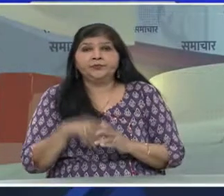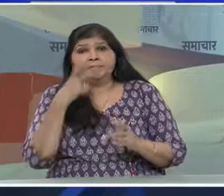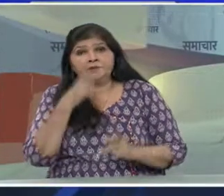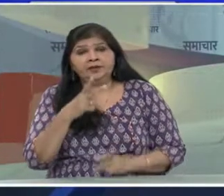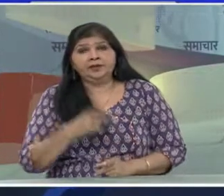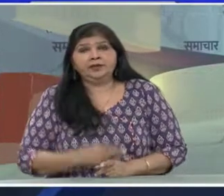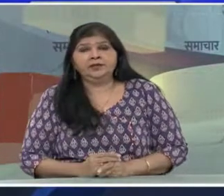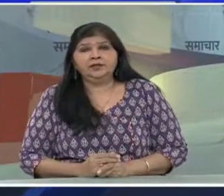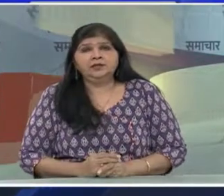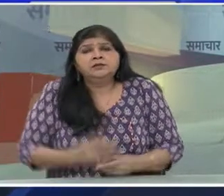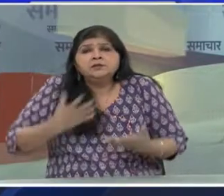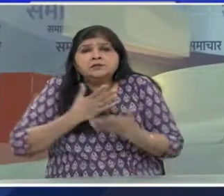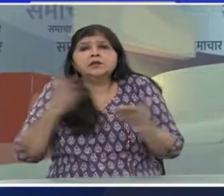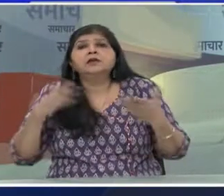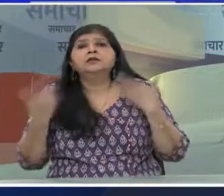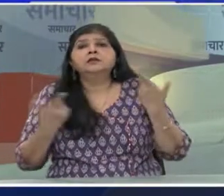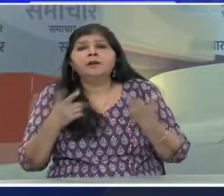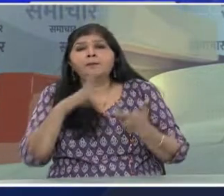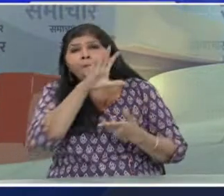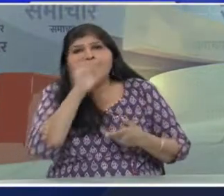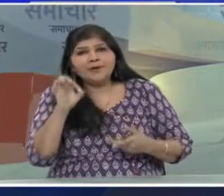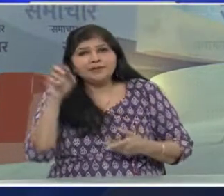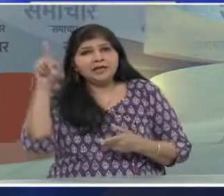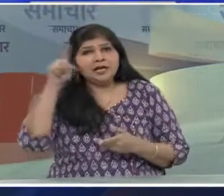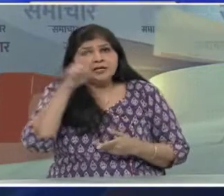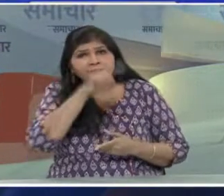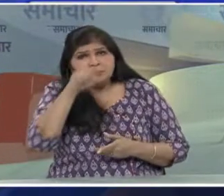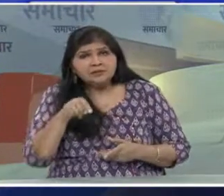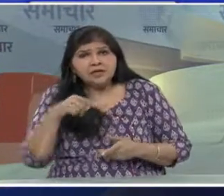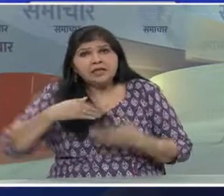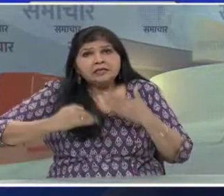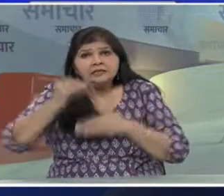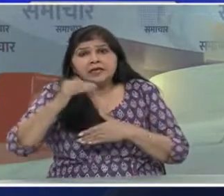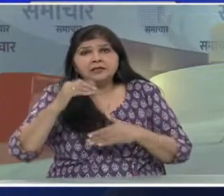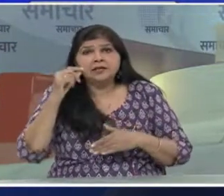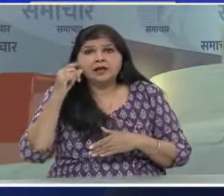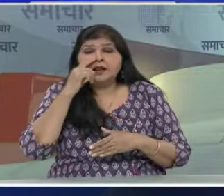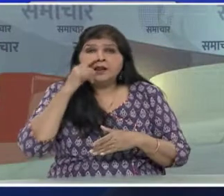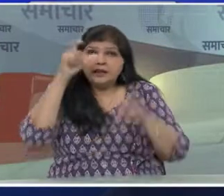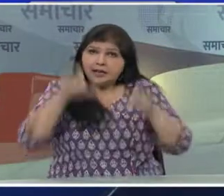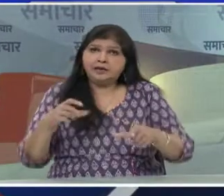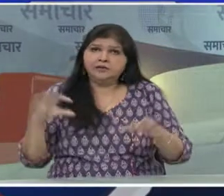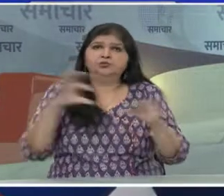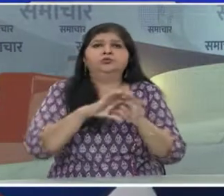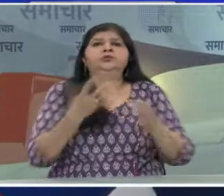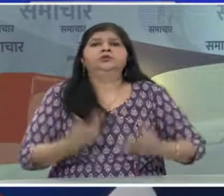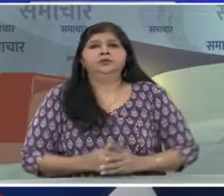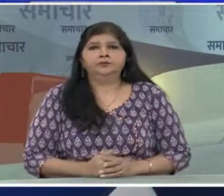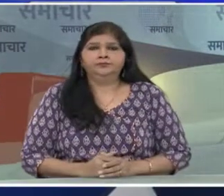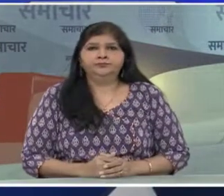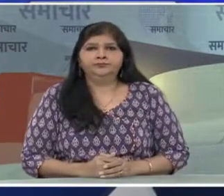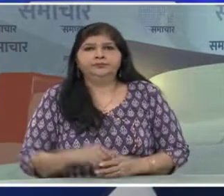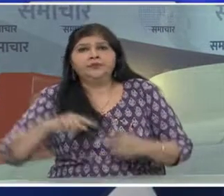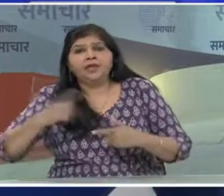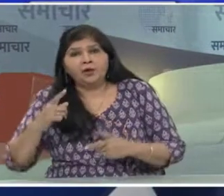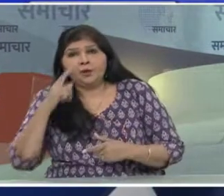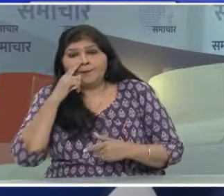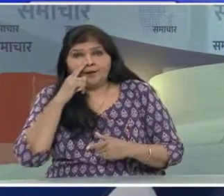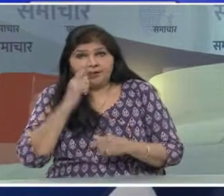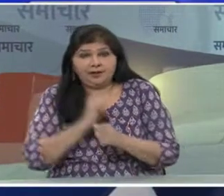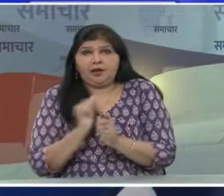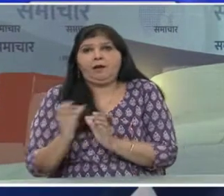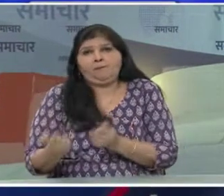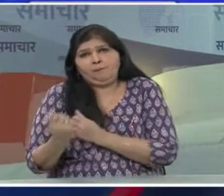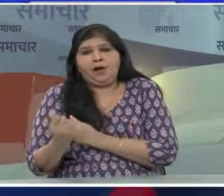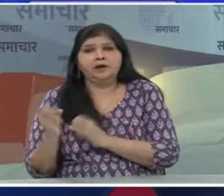देखेंगे अधिकांश 50% से ज़्यादा महिलाएं पंचायती राज से जुड़ी हुई हैं। तो एक और से महिला सशक्तिकरण का